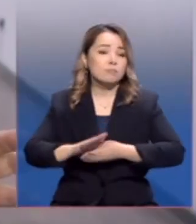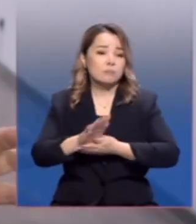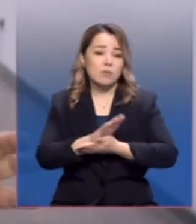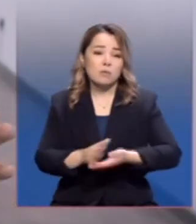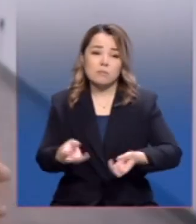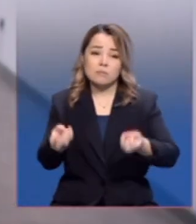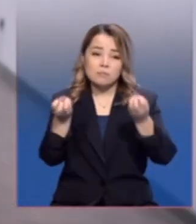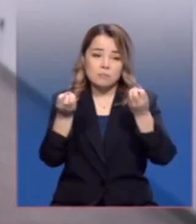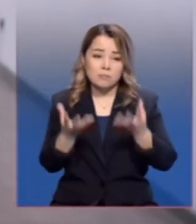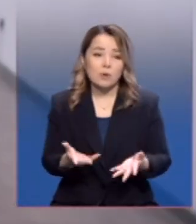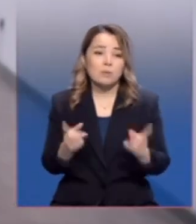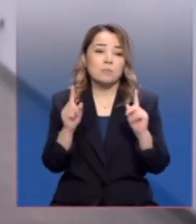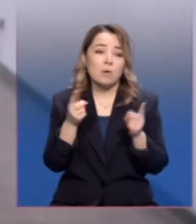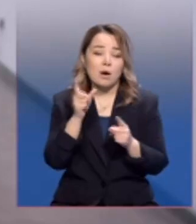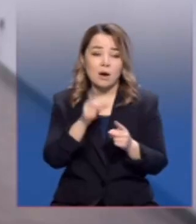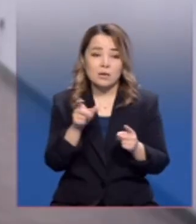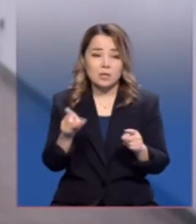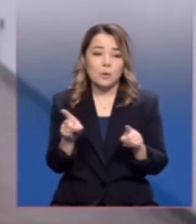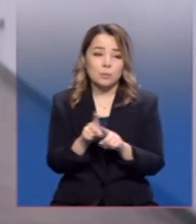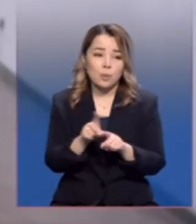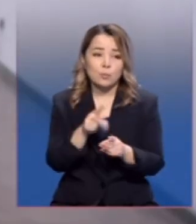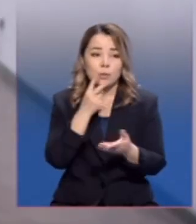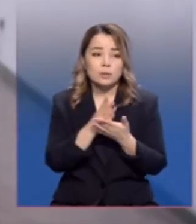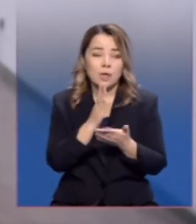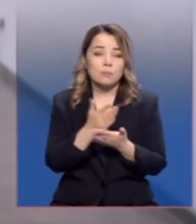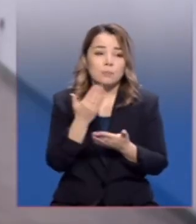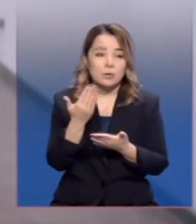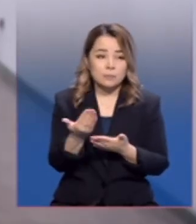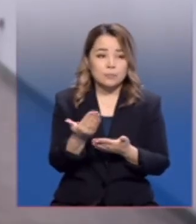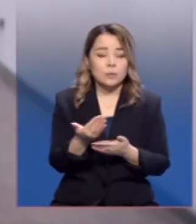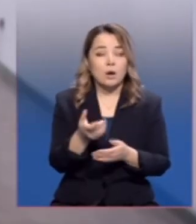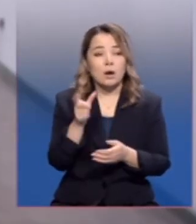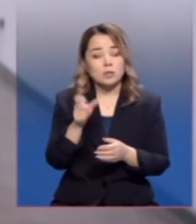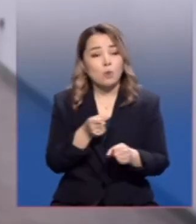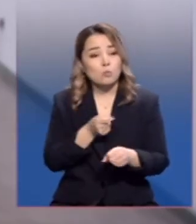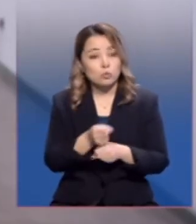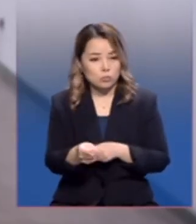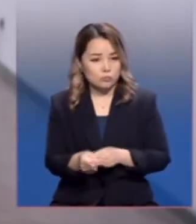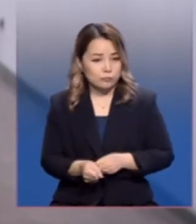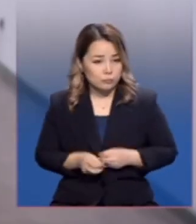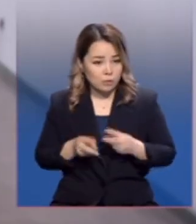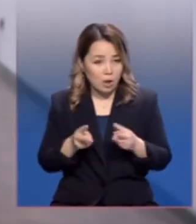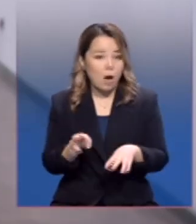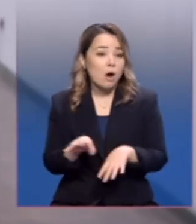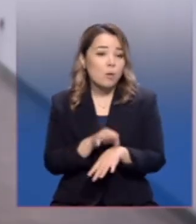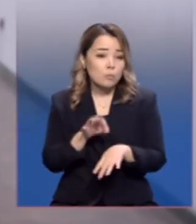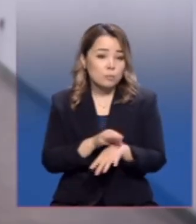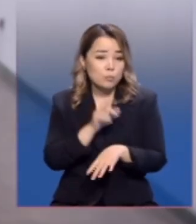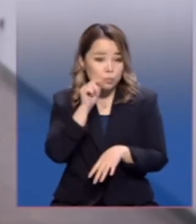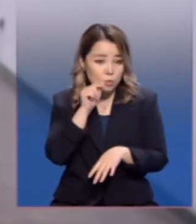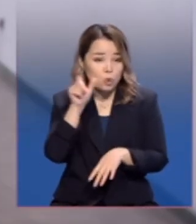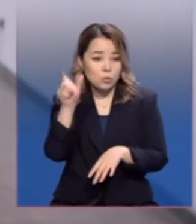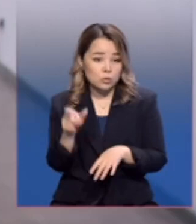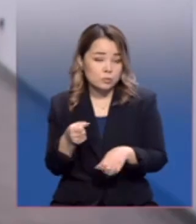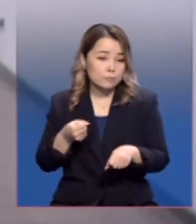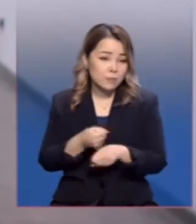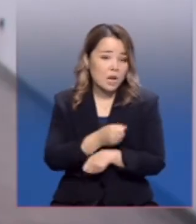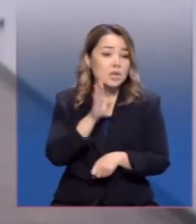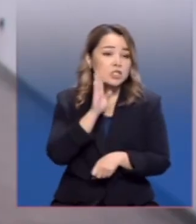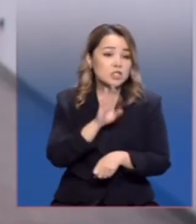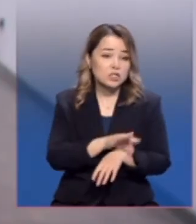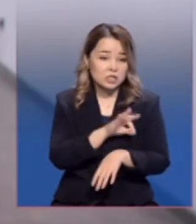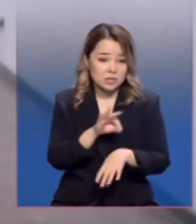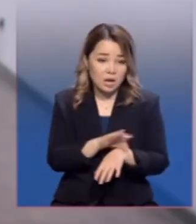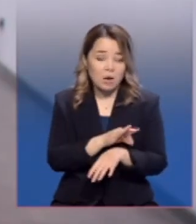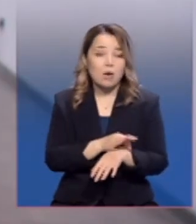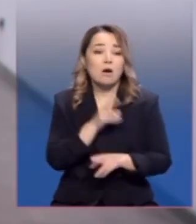Қарапайым бір мысал. Бізде адамды ұру қылмыс па қылмыс. Бірақ күйеуі әйелін ұрған кезде, әйел полиция